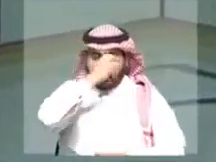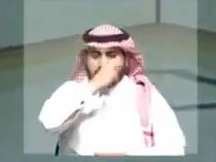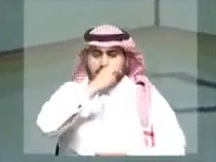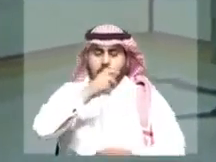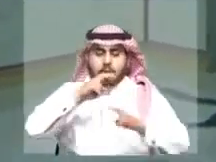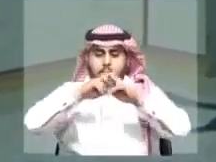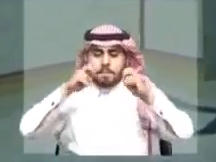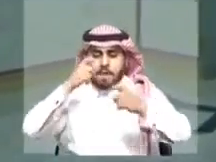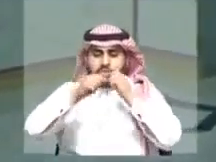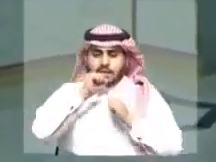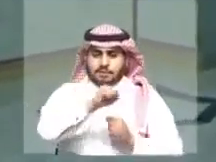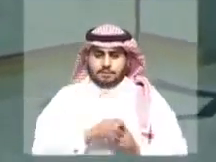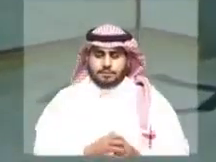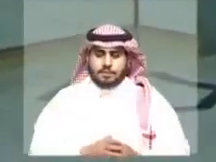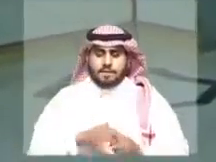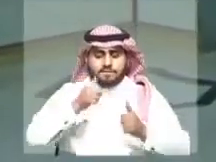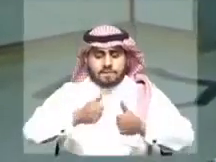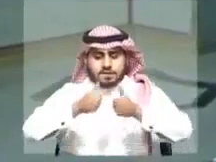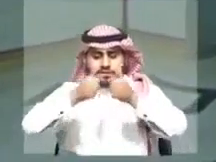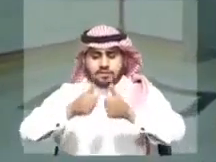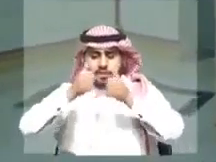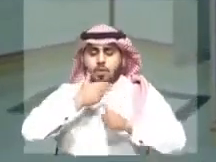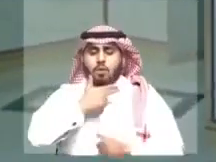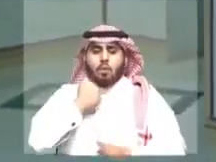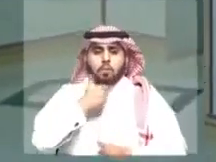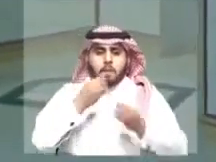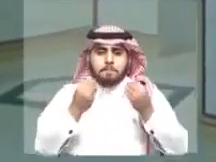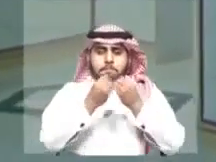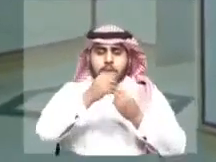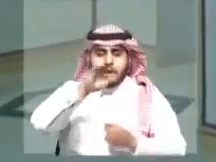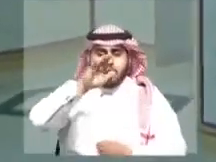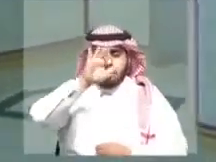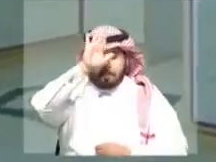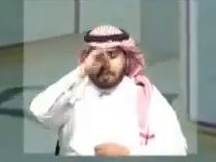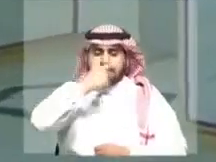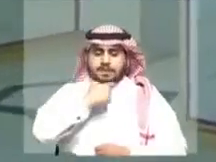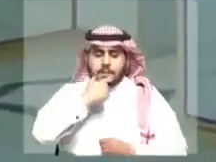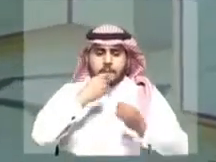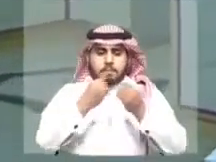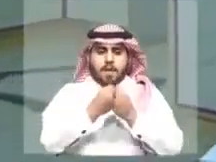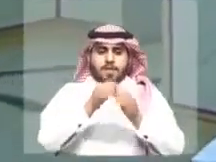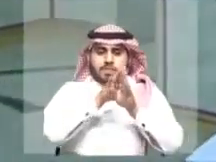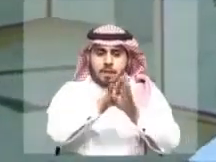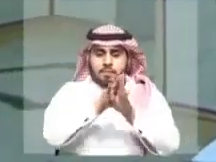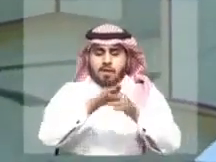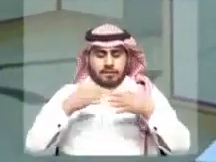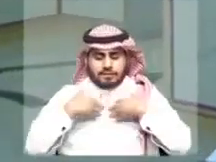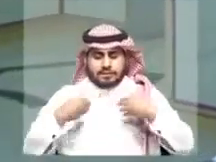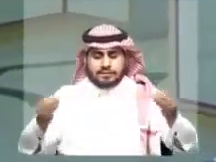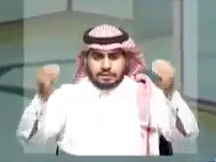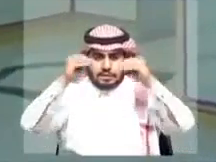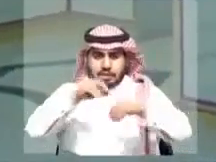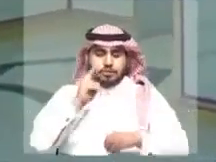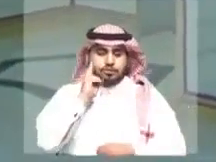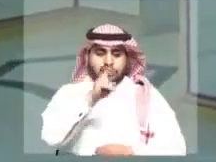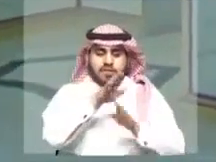الأبحاث. الإنجازات الحمد لله تتوالى في ظل حكومة خادم الحرمين الشريفين وظل القيادة الرشيدة، وهذا مدعاة للفخر أن